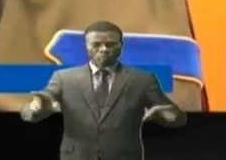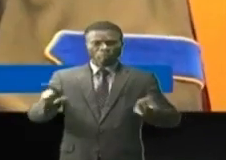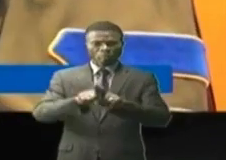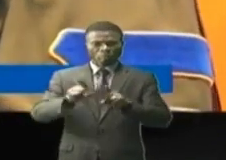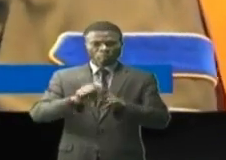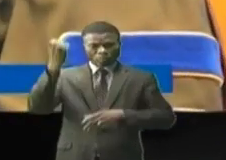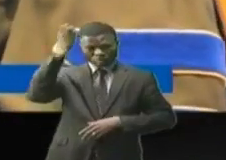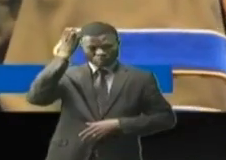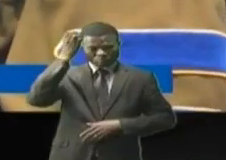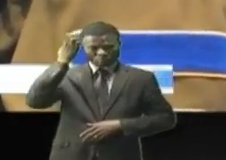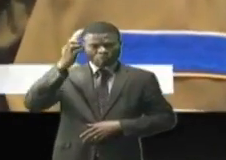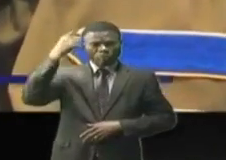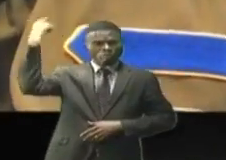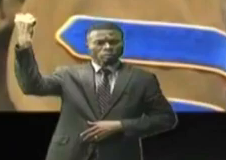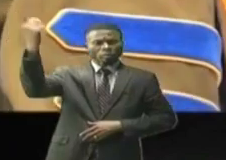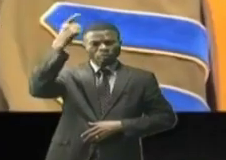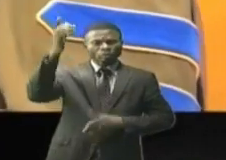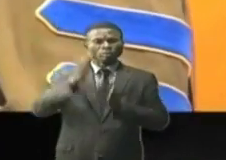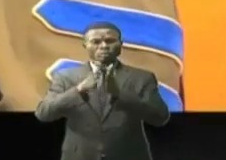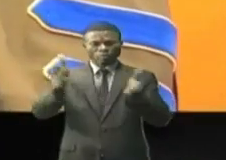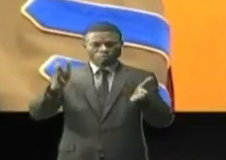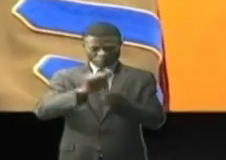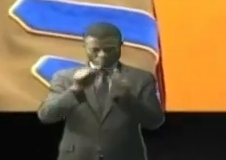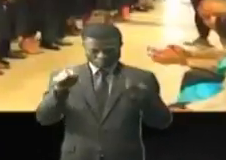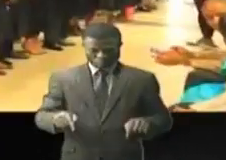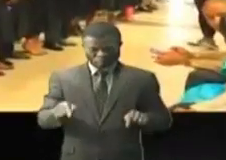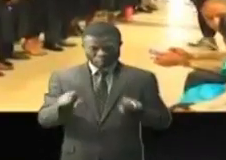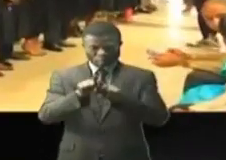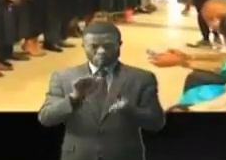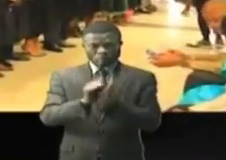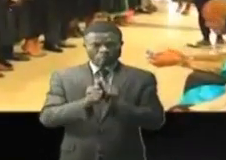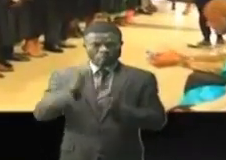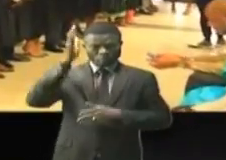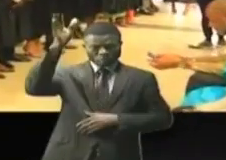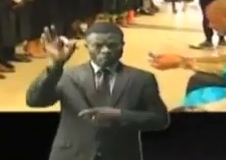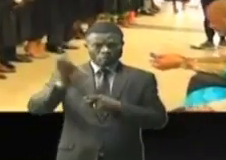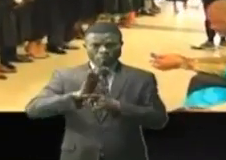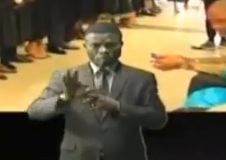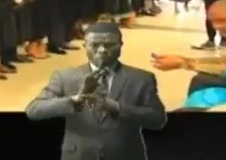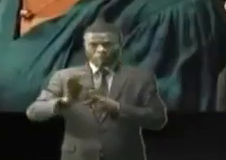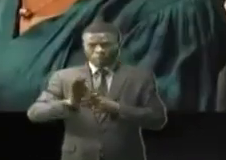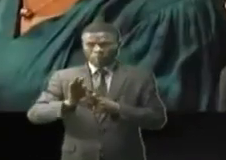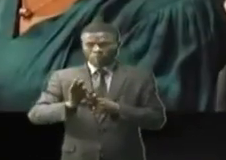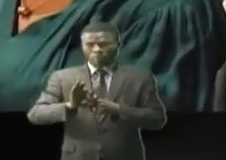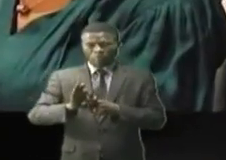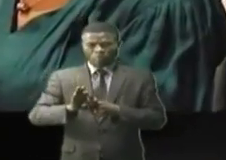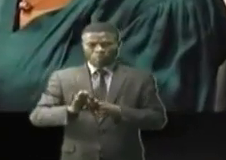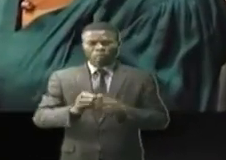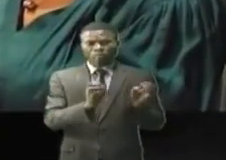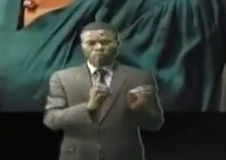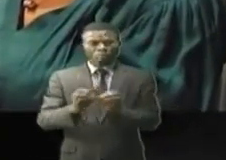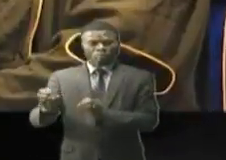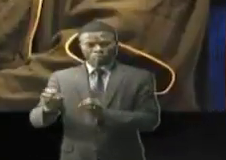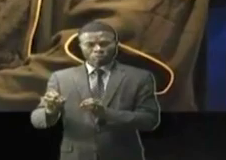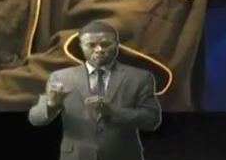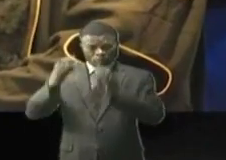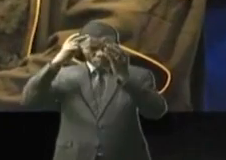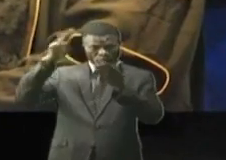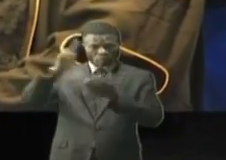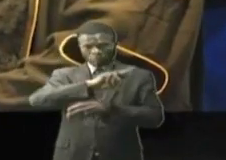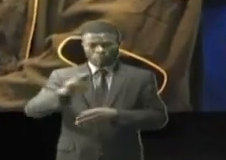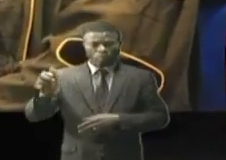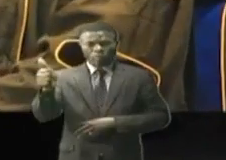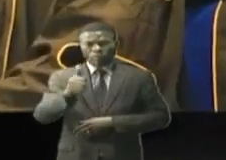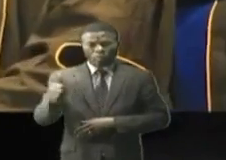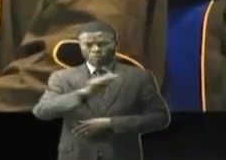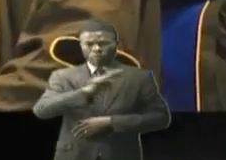aux circonstances actuelles et futures. Cette collation de grades académiques sanctionne l'année académique 2021-2022